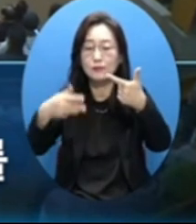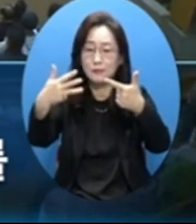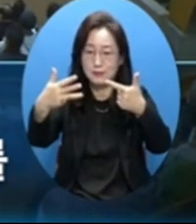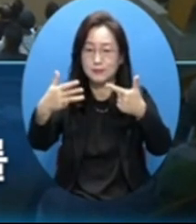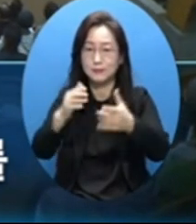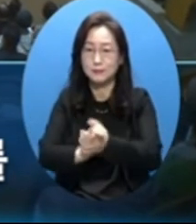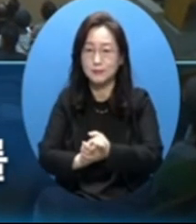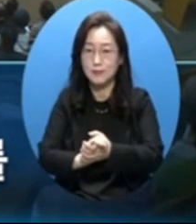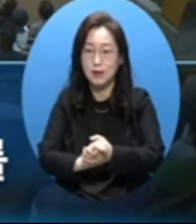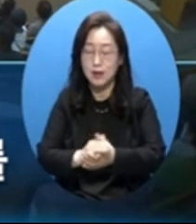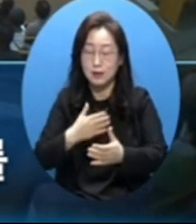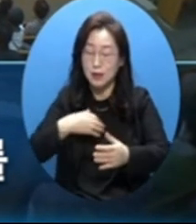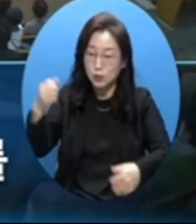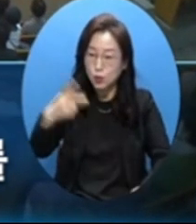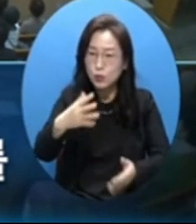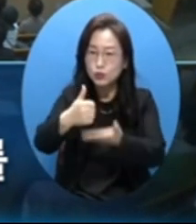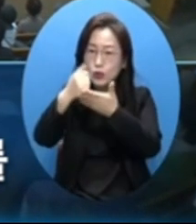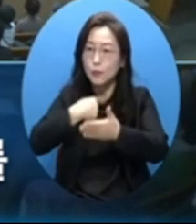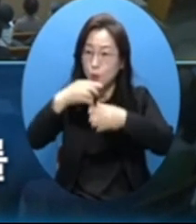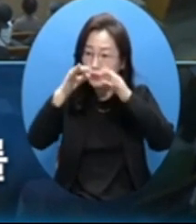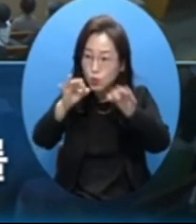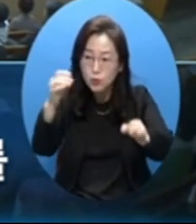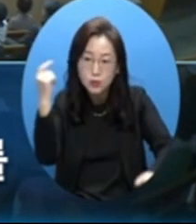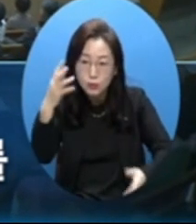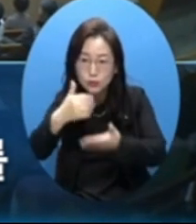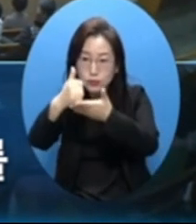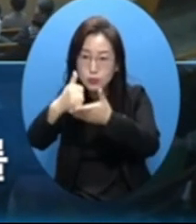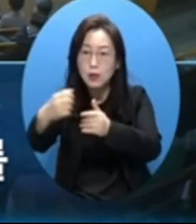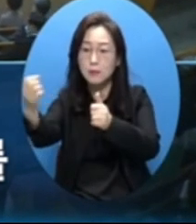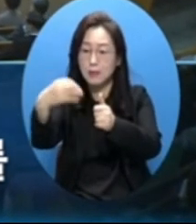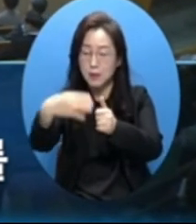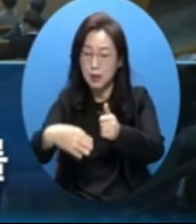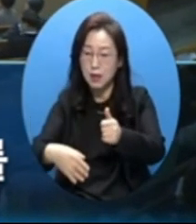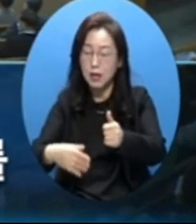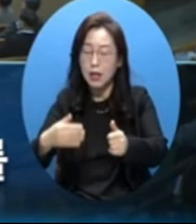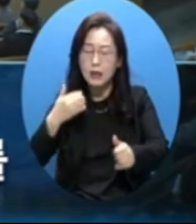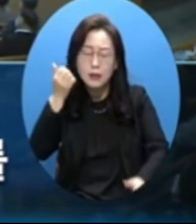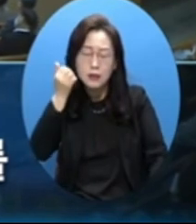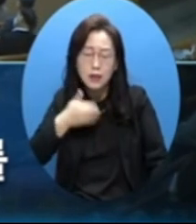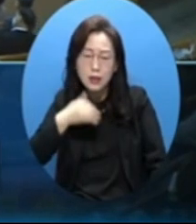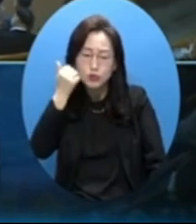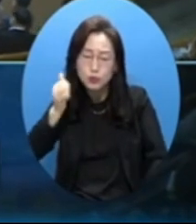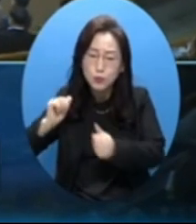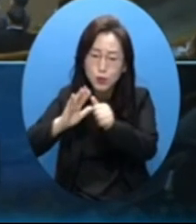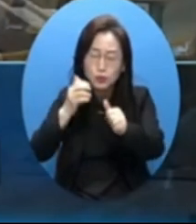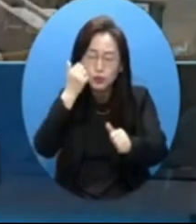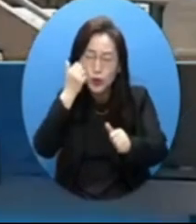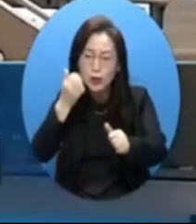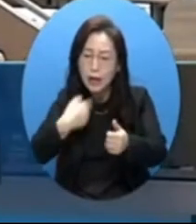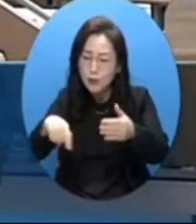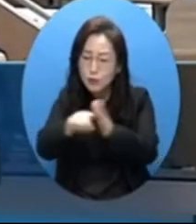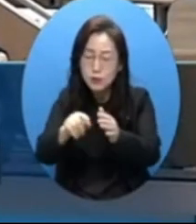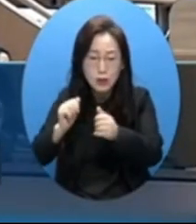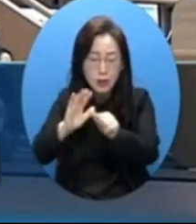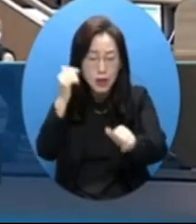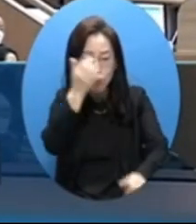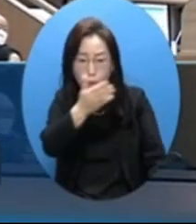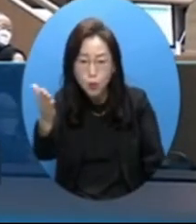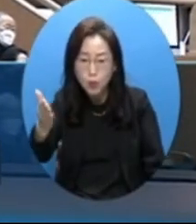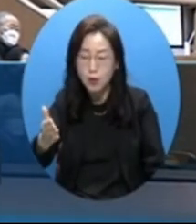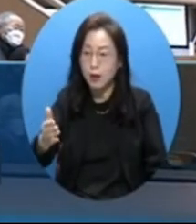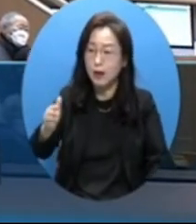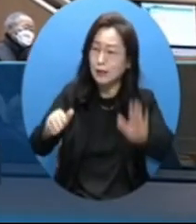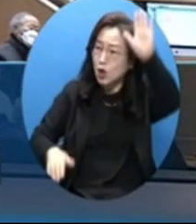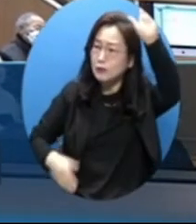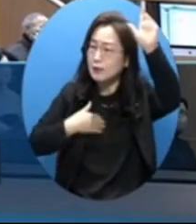6장 8절입니다 내가 또 주의 목소리를 들으니 주께서 이르시되 내가 누구를 보내며 누가 우리를 위하여 갈구하시니 그때 내가 이르되 내가